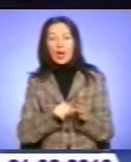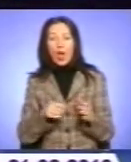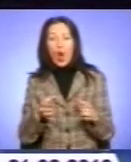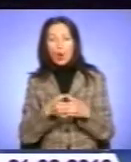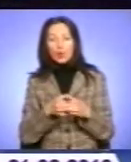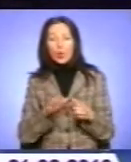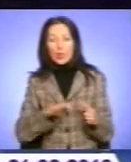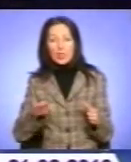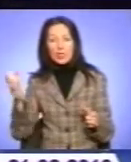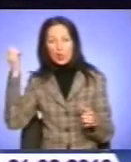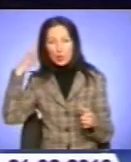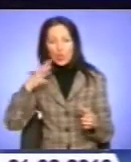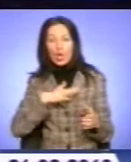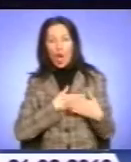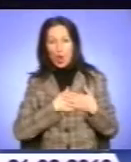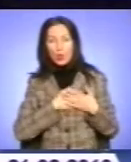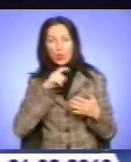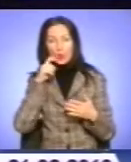вона маленька україночка.